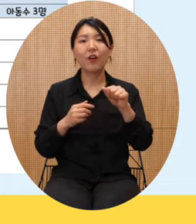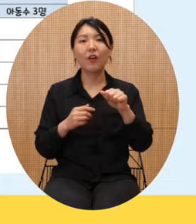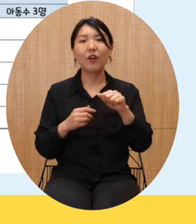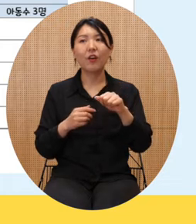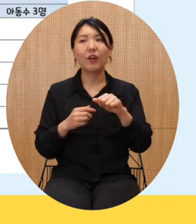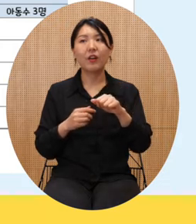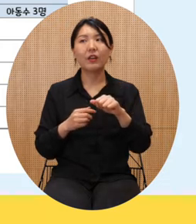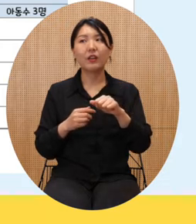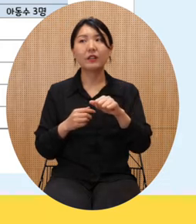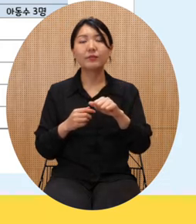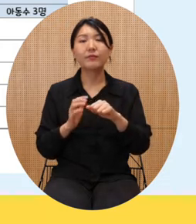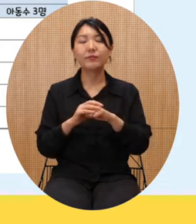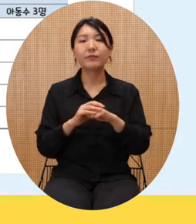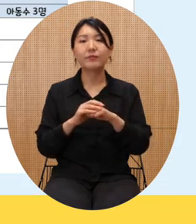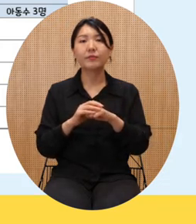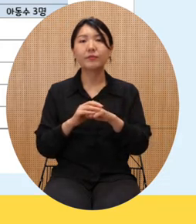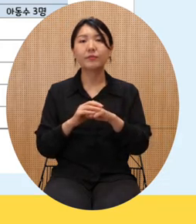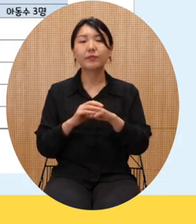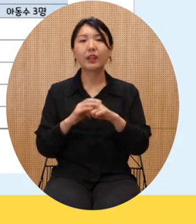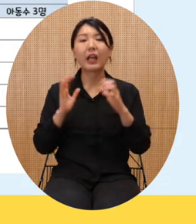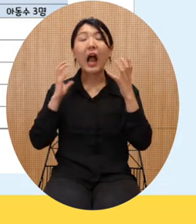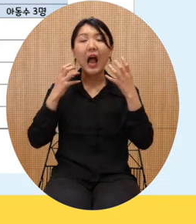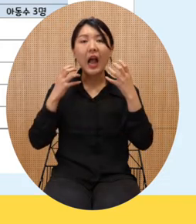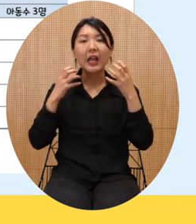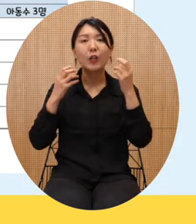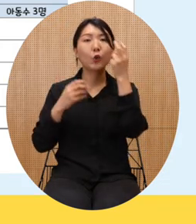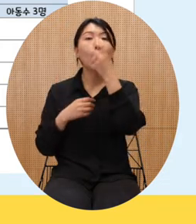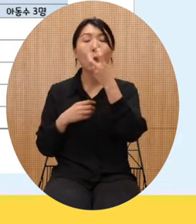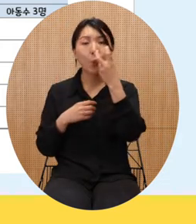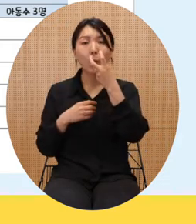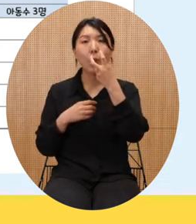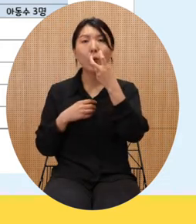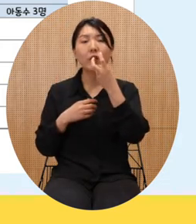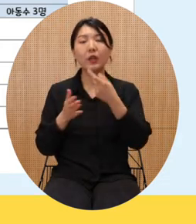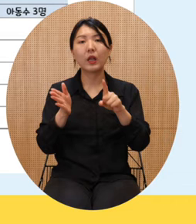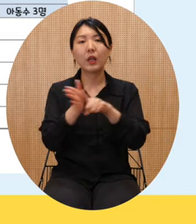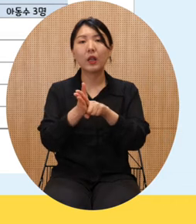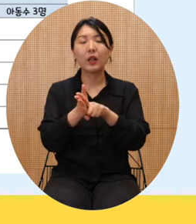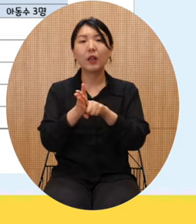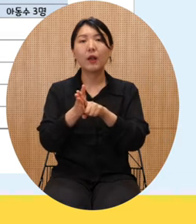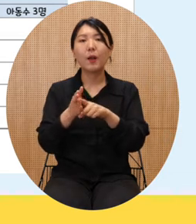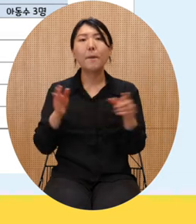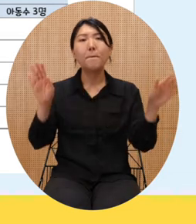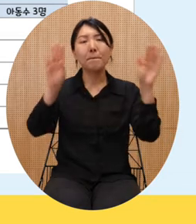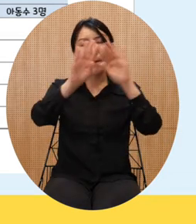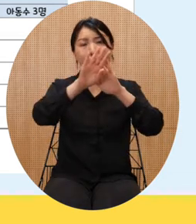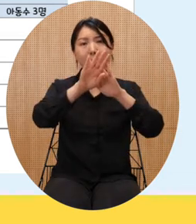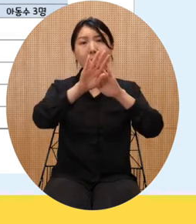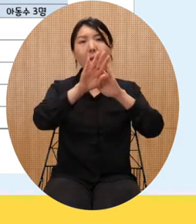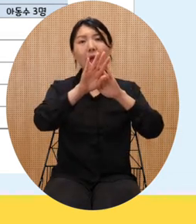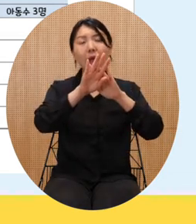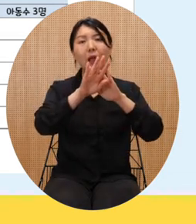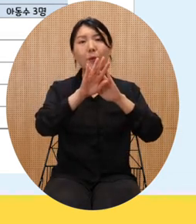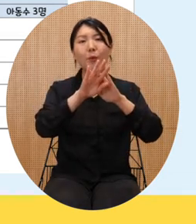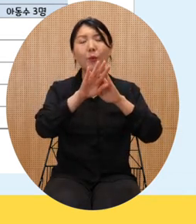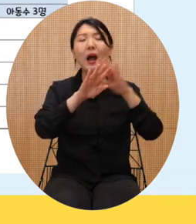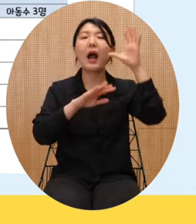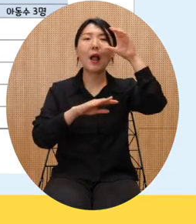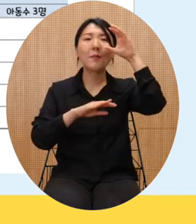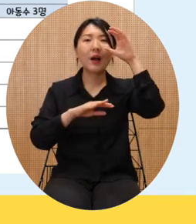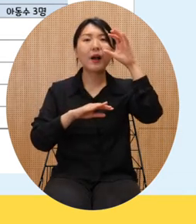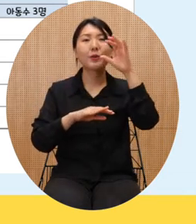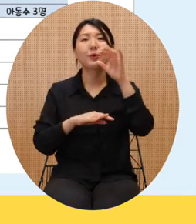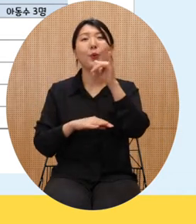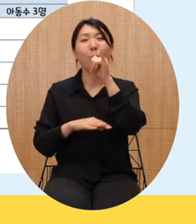그런 이제 나중에 심층에 보면 그런 말씀도 하시는데, 이 아이들을 돌보기 위해서 밤에